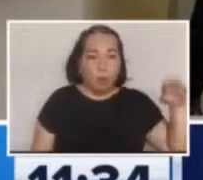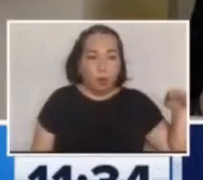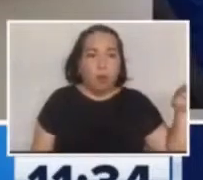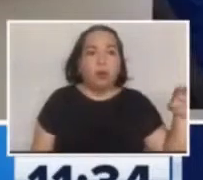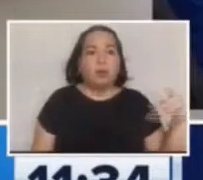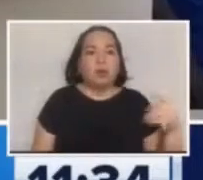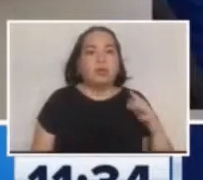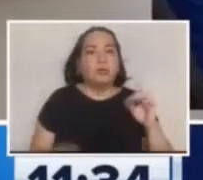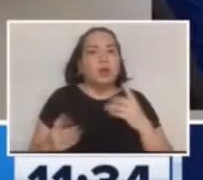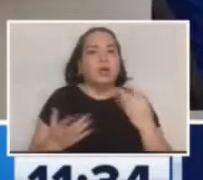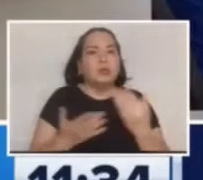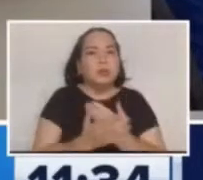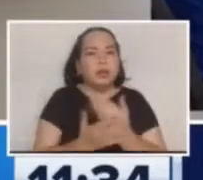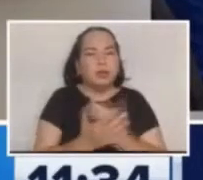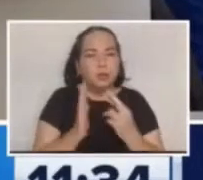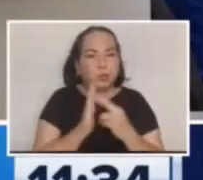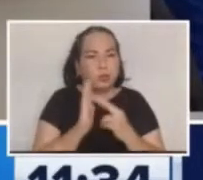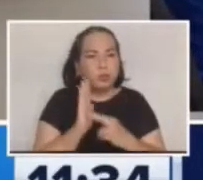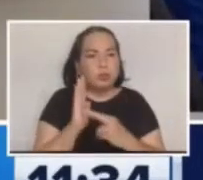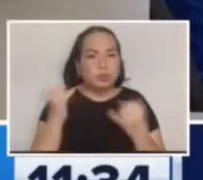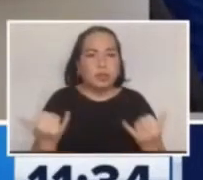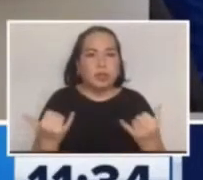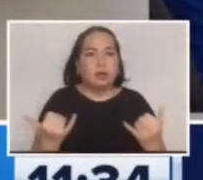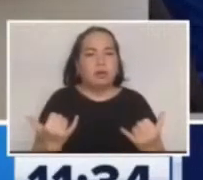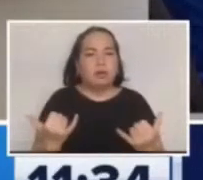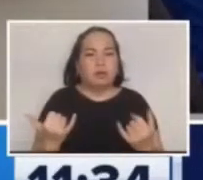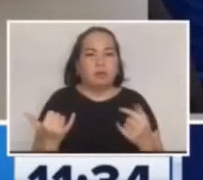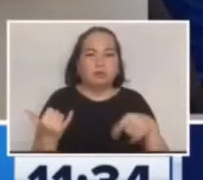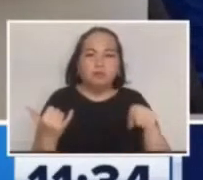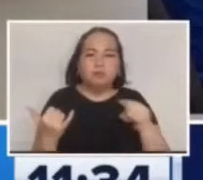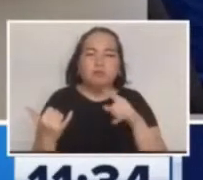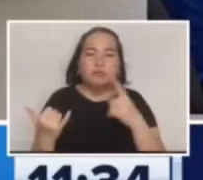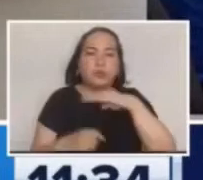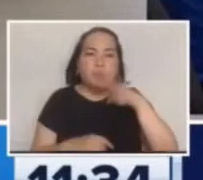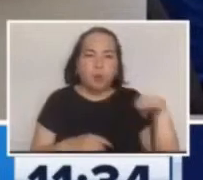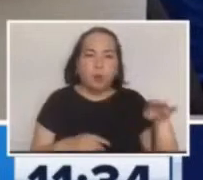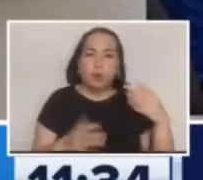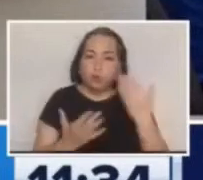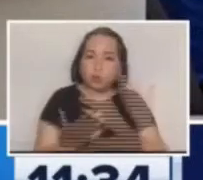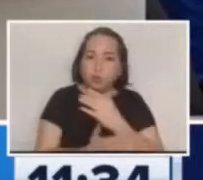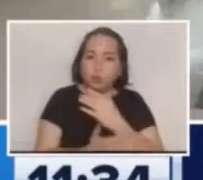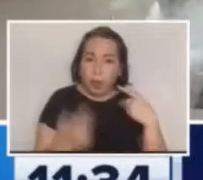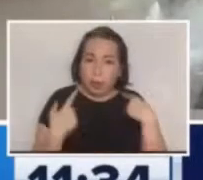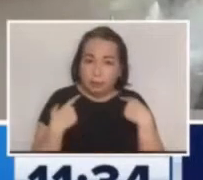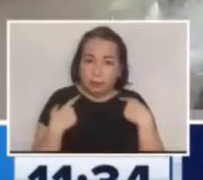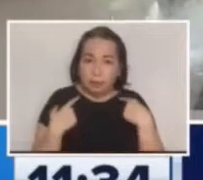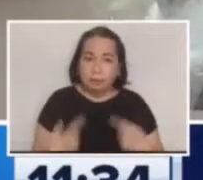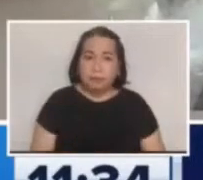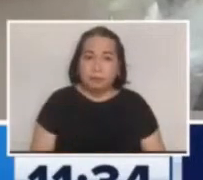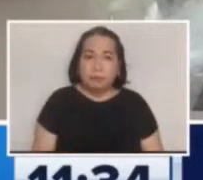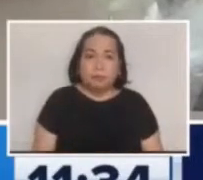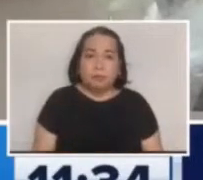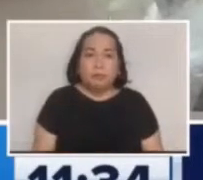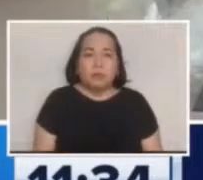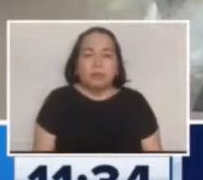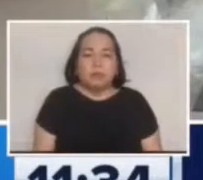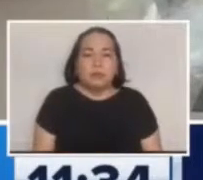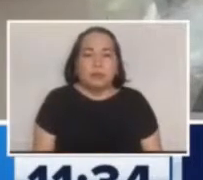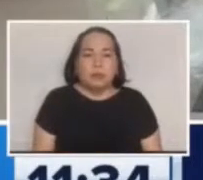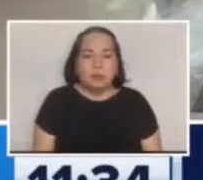yung agriculture namin, bukas yung fishery, yung transport sector, yung mga palengke, yung mga merkado, yung mga